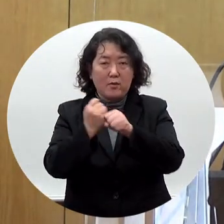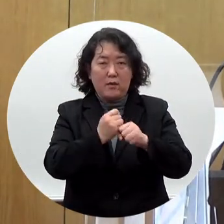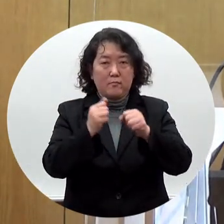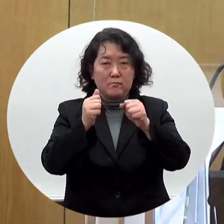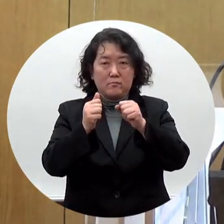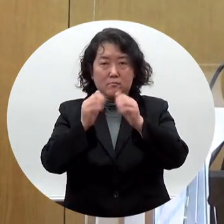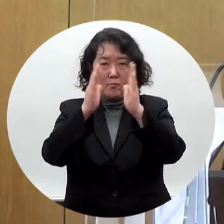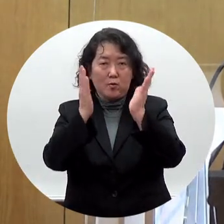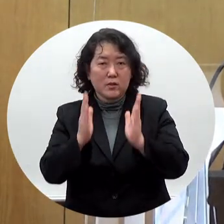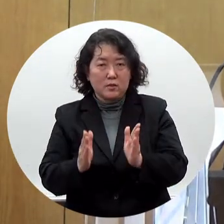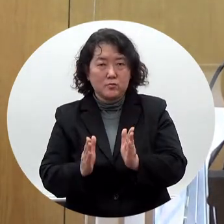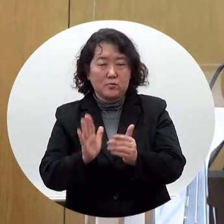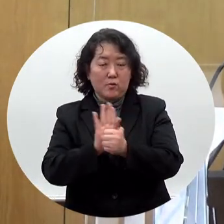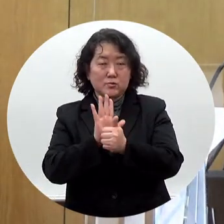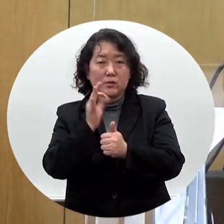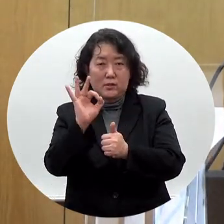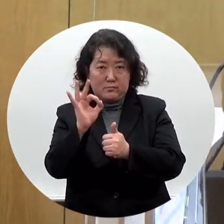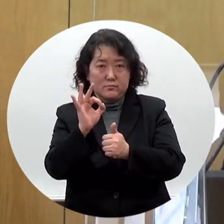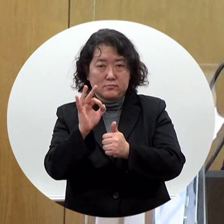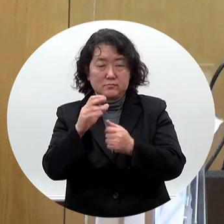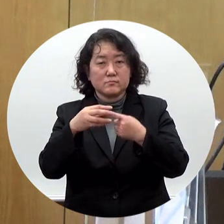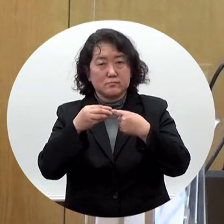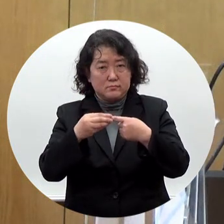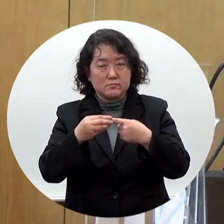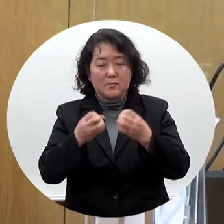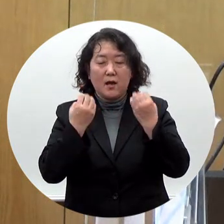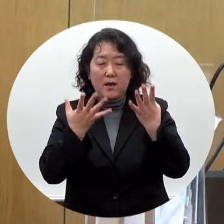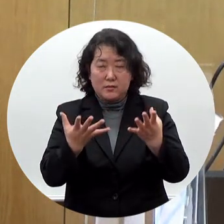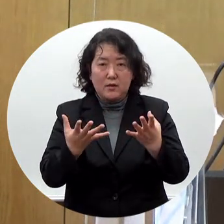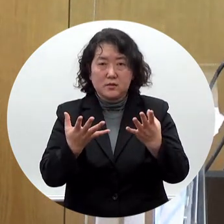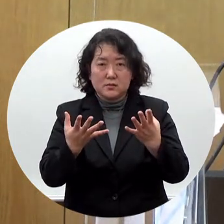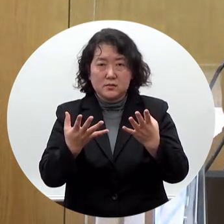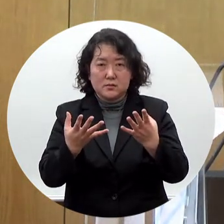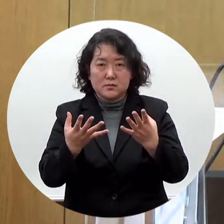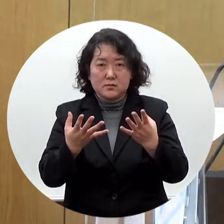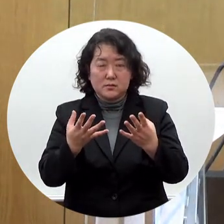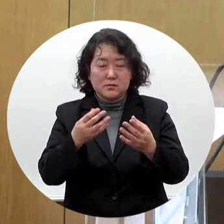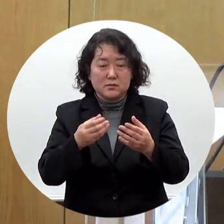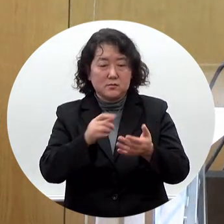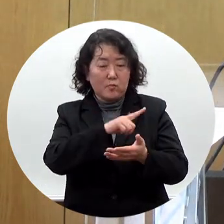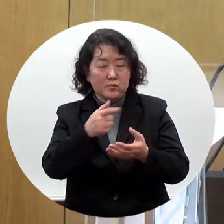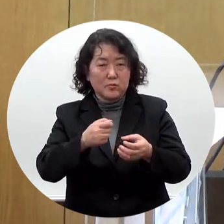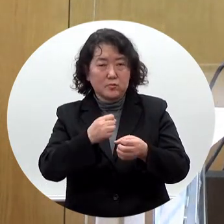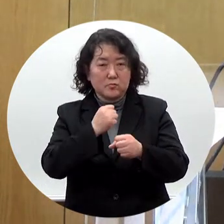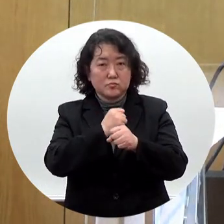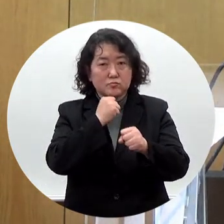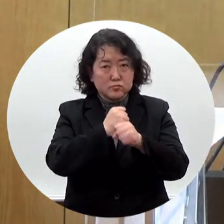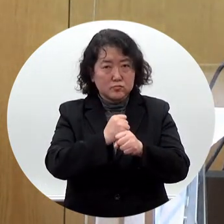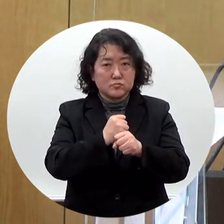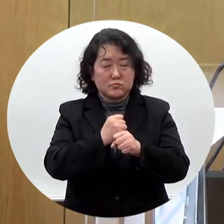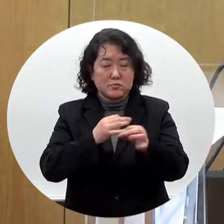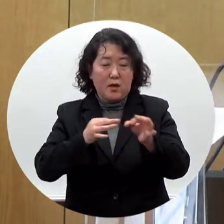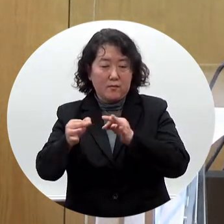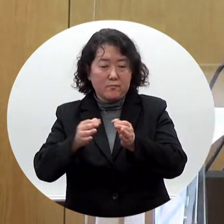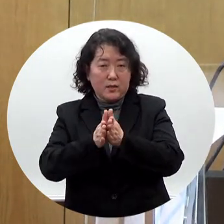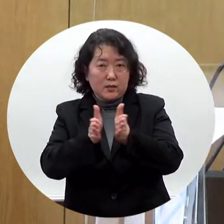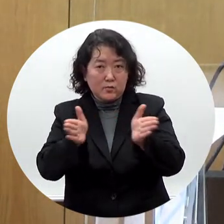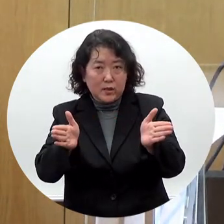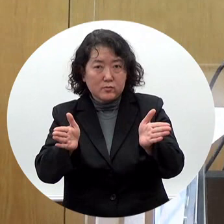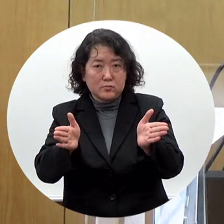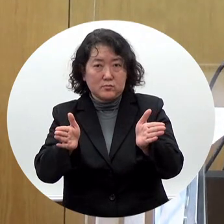費補助金でございます。新しい商品の開発、あるいは販路の開